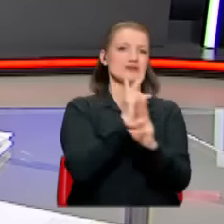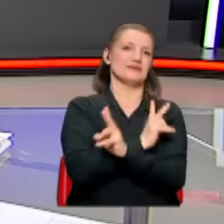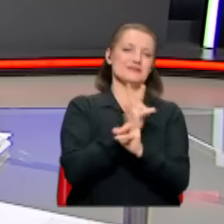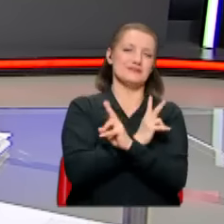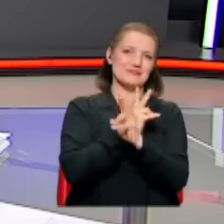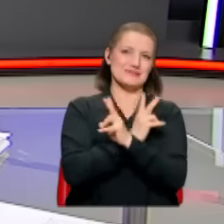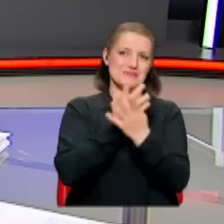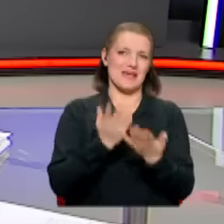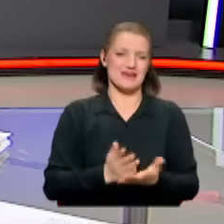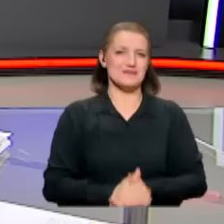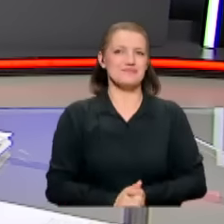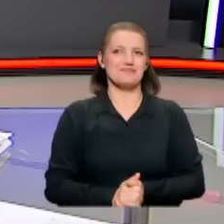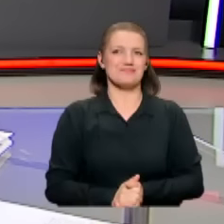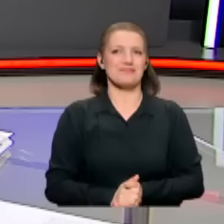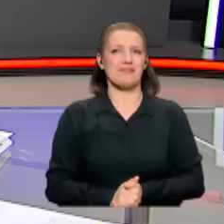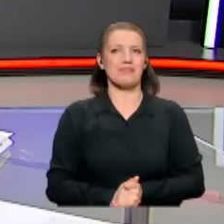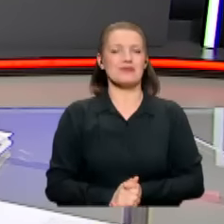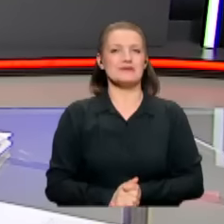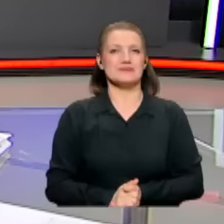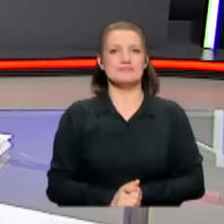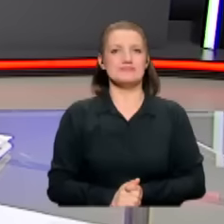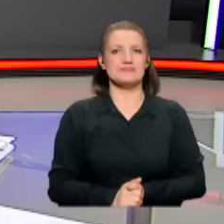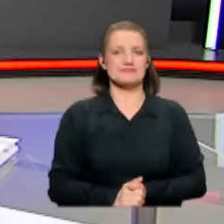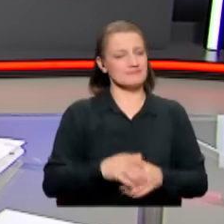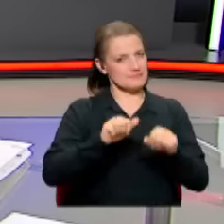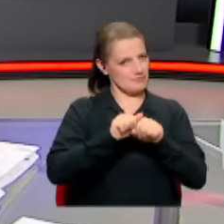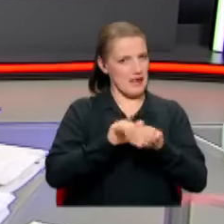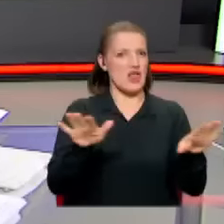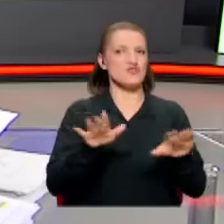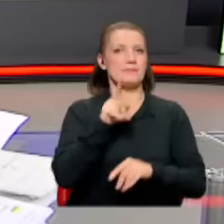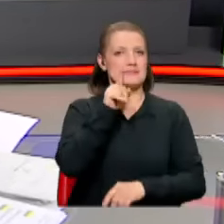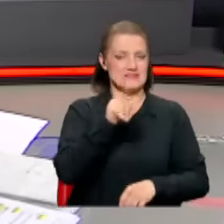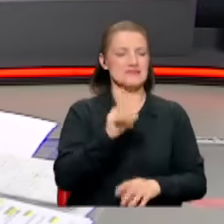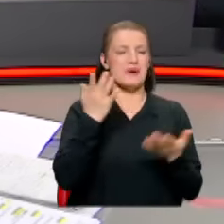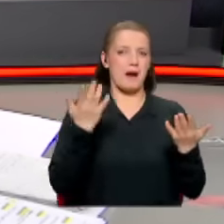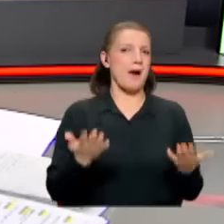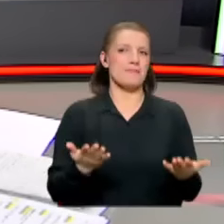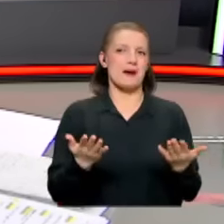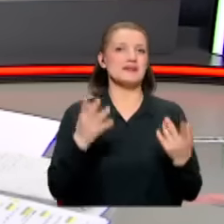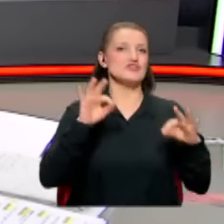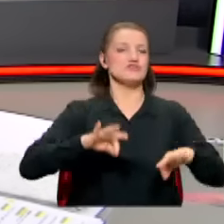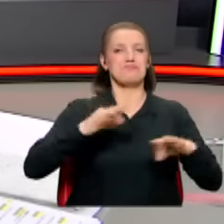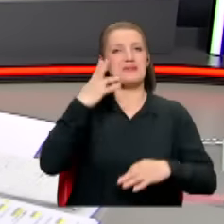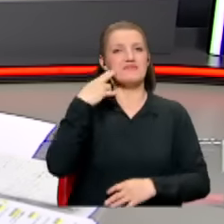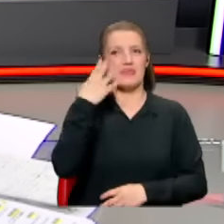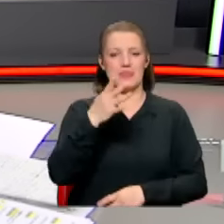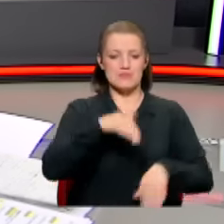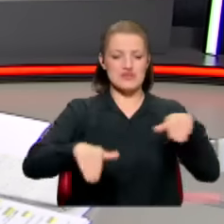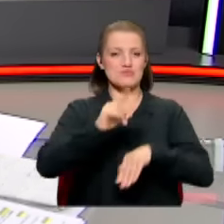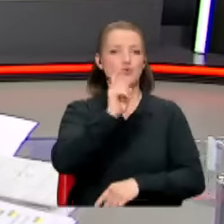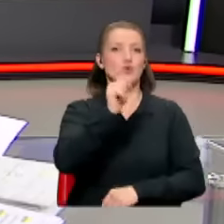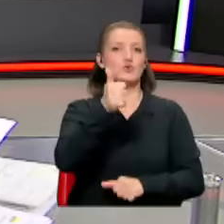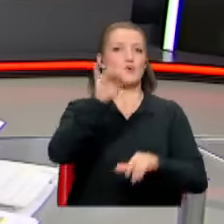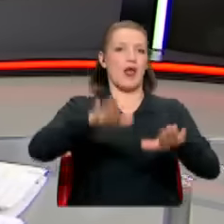güldürecek. Nükteli. Paylaşacağım sizinle. Fakat efendim şimdi seçime 9